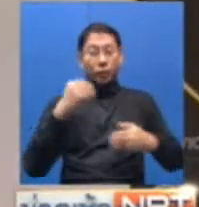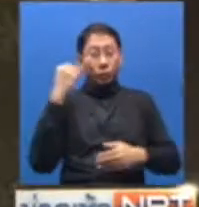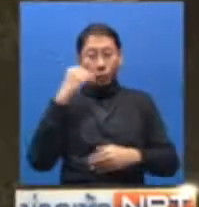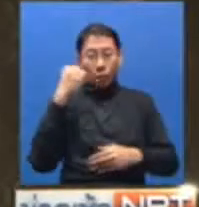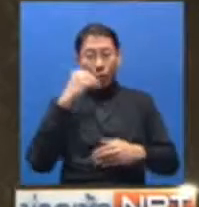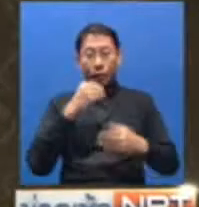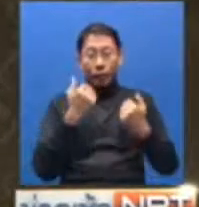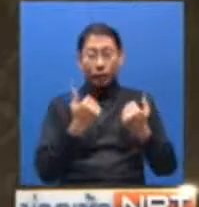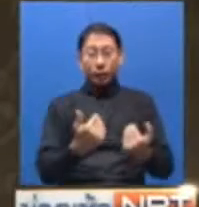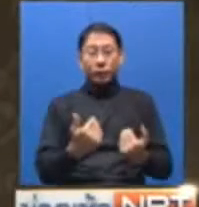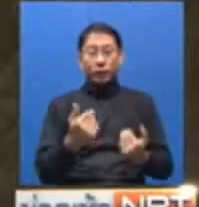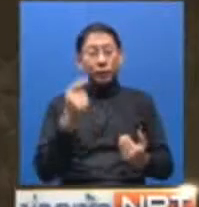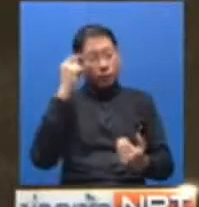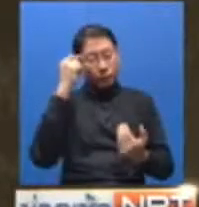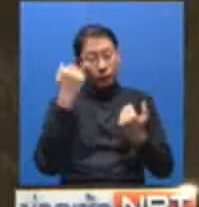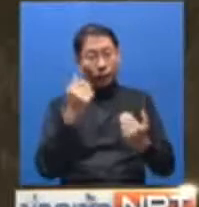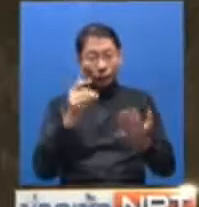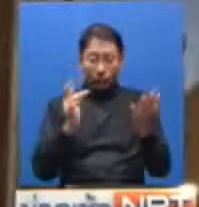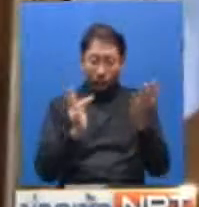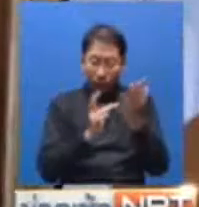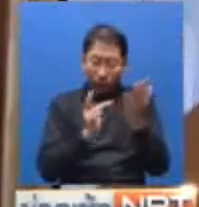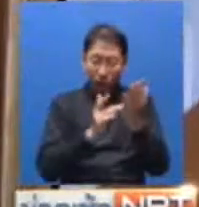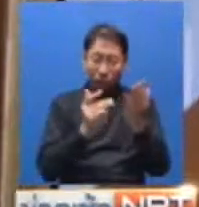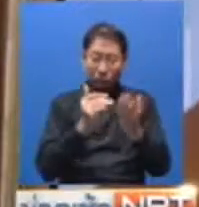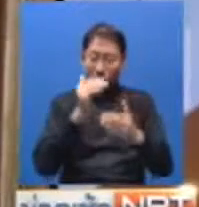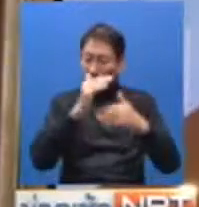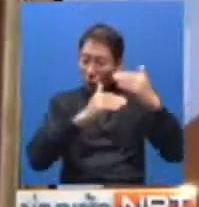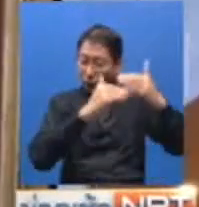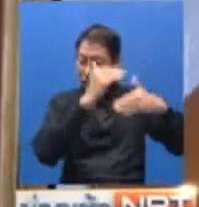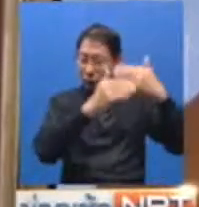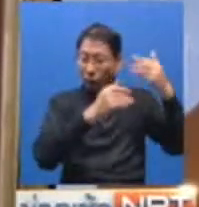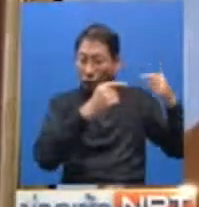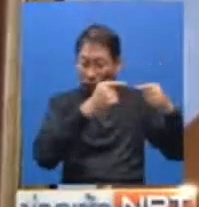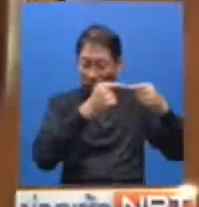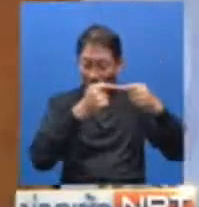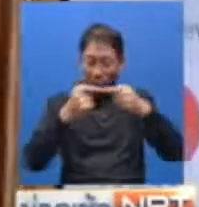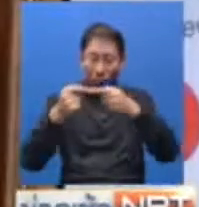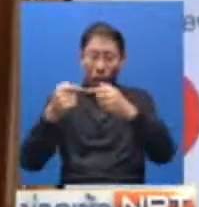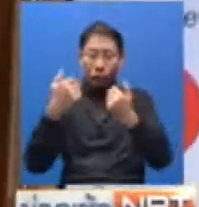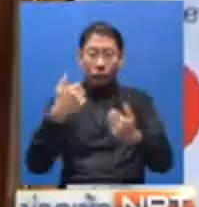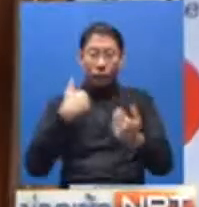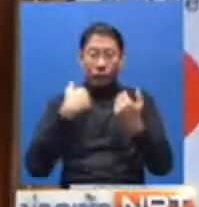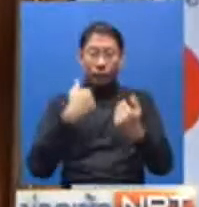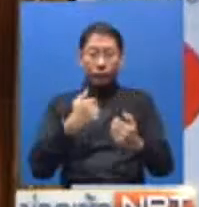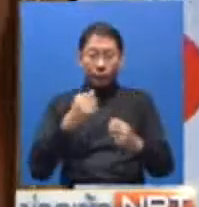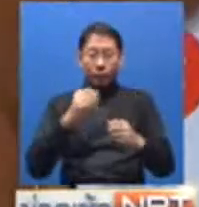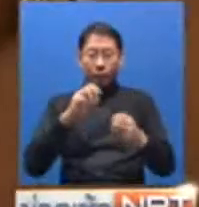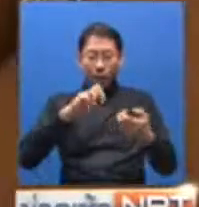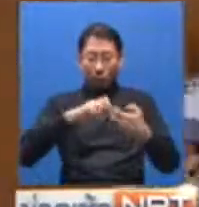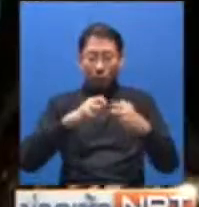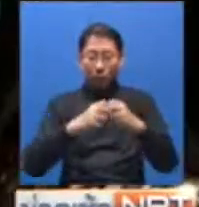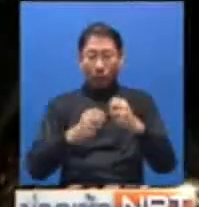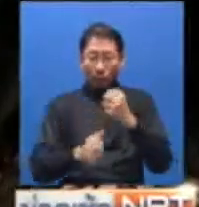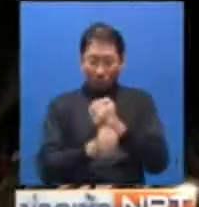มยุคปัจจุบันด้วยเทคโนโลยีที่มีการพัฒนากันอย่างไม่หยุดยั้งซึ่งอาจนำมาซึ่งภัยคุกค